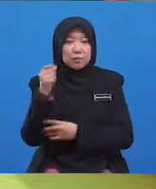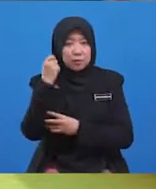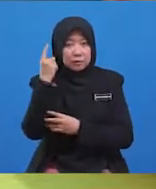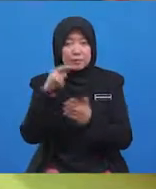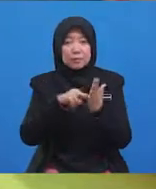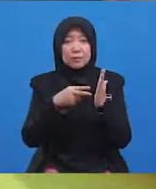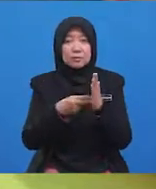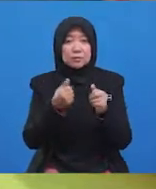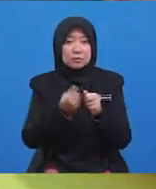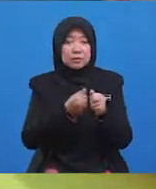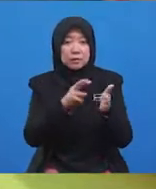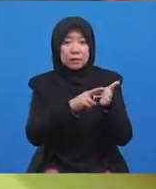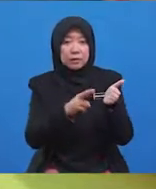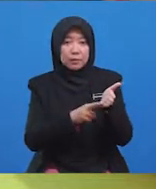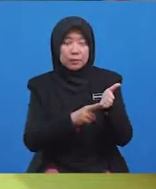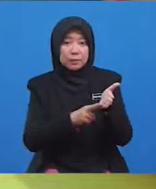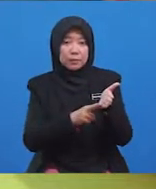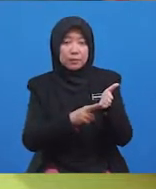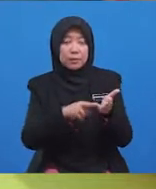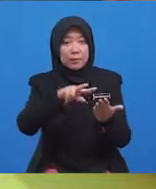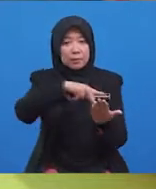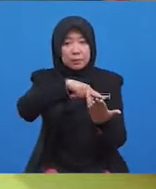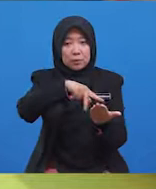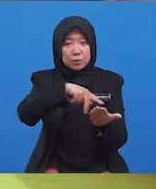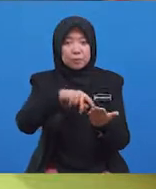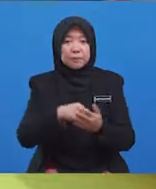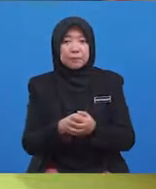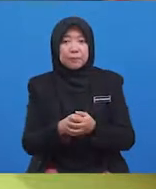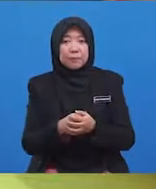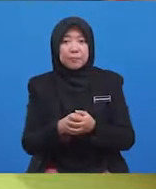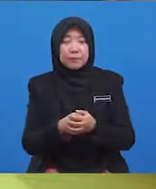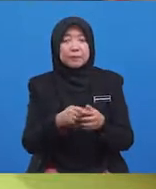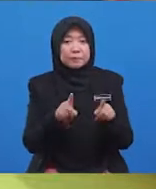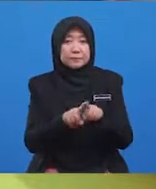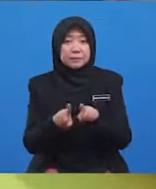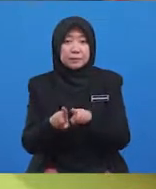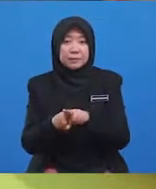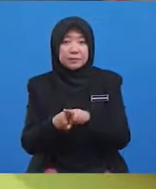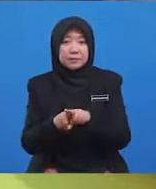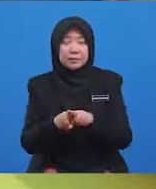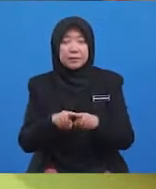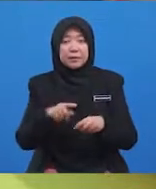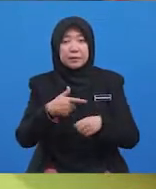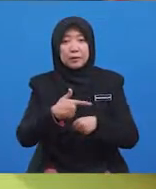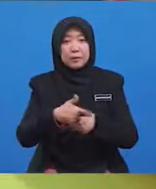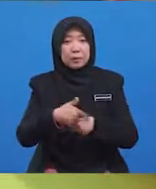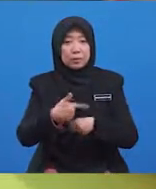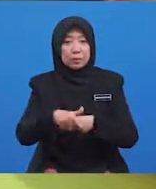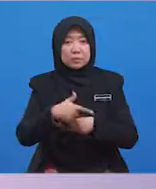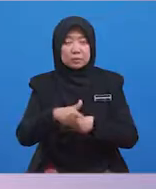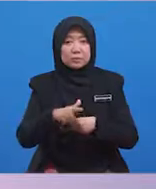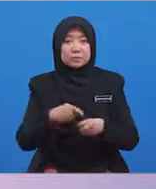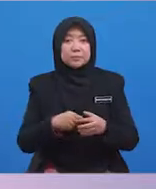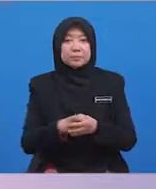maksud setiap rangkap pantun. Oleh itu, marilah kita sama-sama mengupas maksud yang tersirat